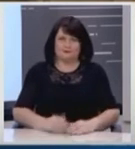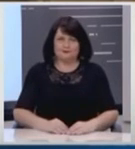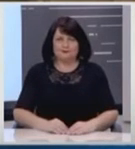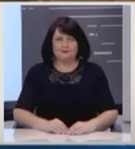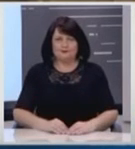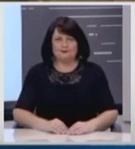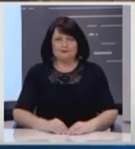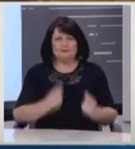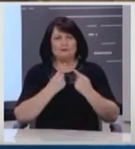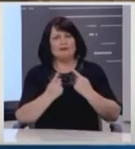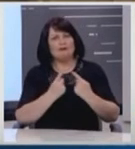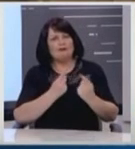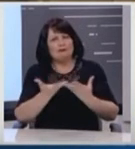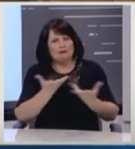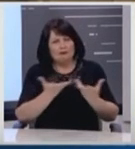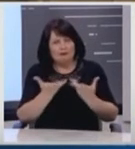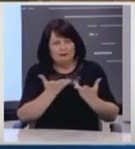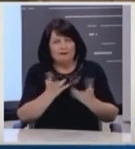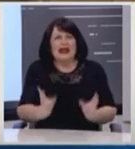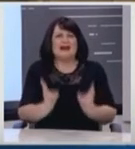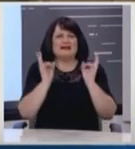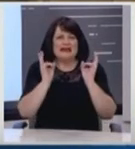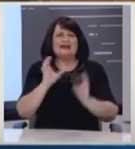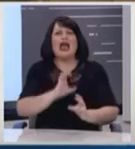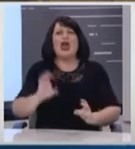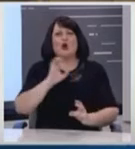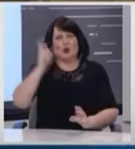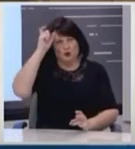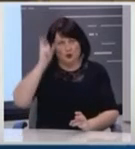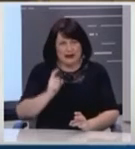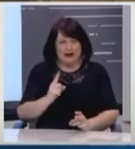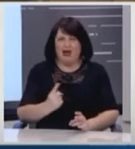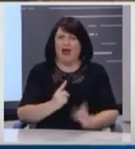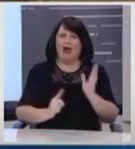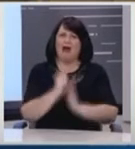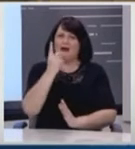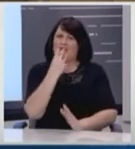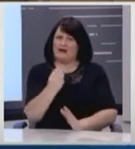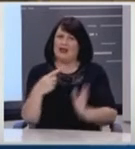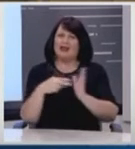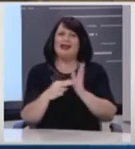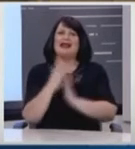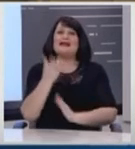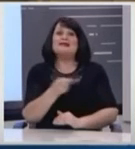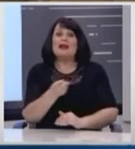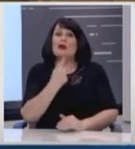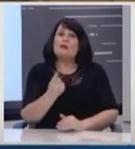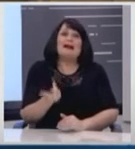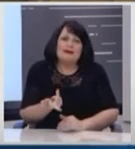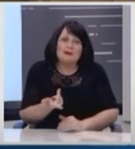διακοινωτικών συνομιλιών, την κοινή ανακοίνωση Αναστασιάδη Έρωγλου της 11ης Φεβρουαρίου 2014, η